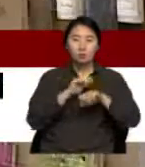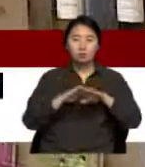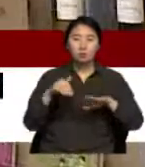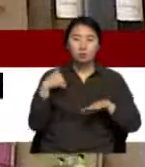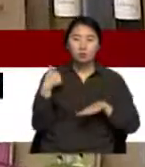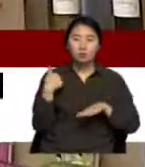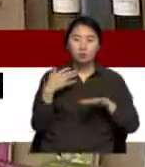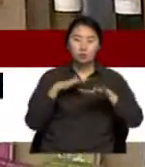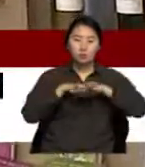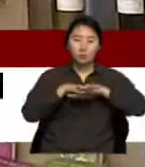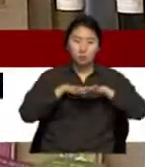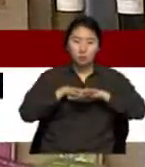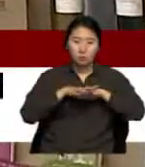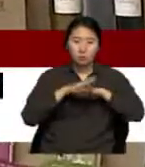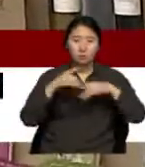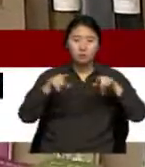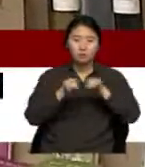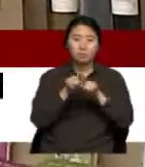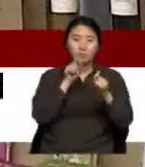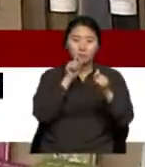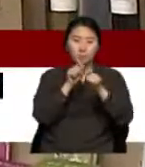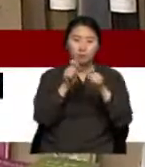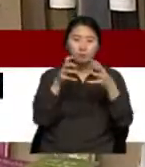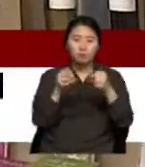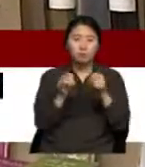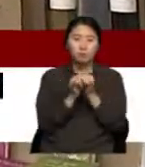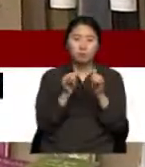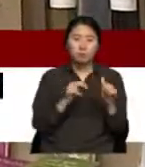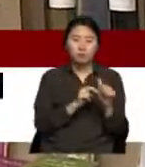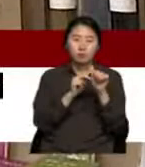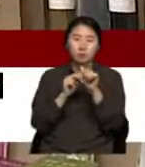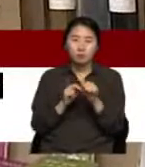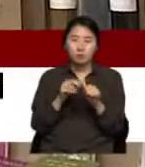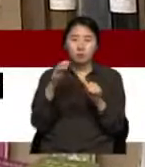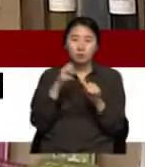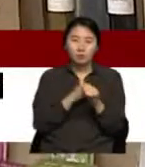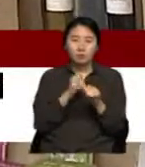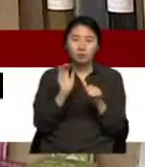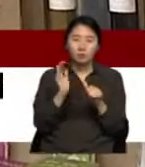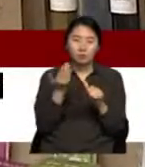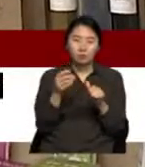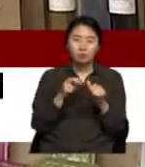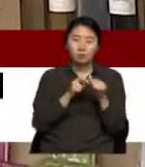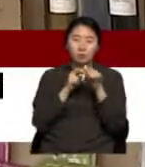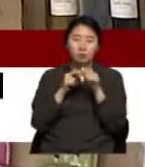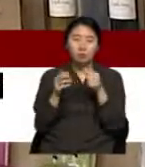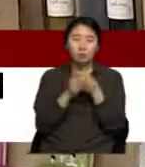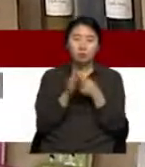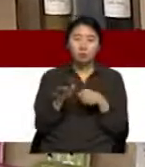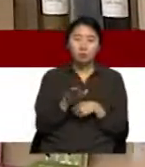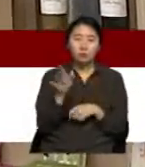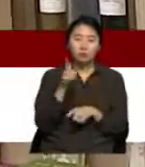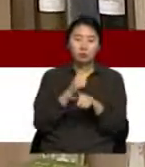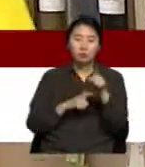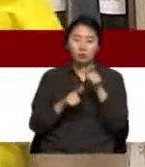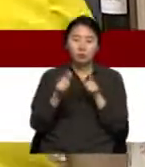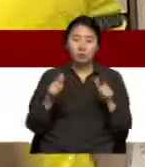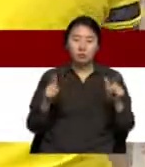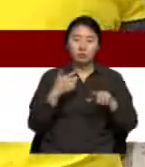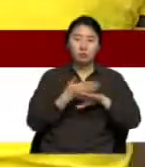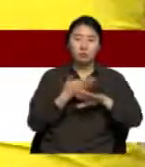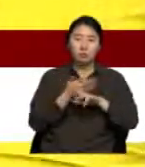몰랐었는데 네트워킹을 하면서 좀 더 많은 정보들을 습득하게 됐고 그 정보로 인해서 저희가 다른